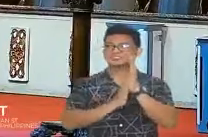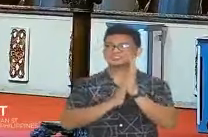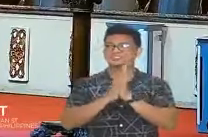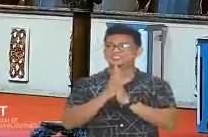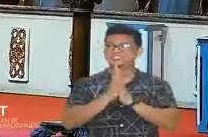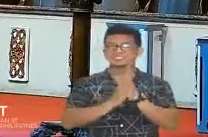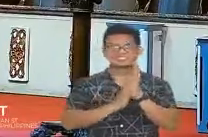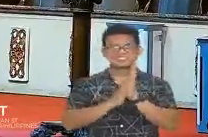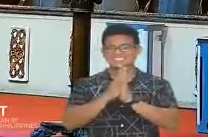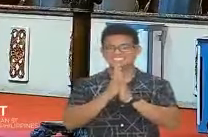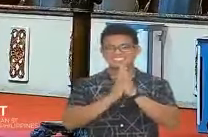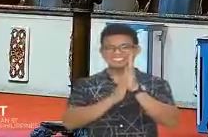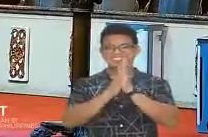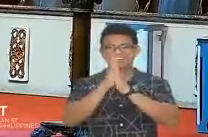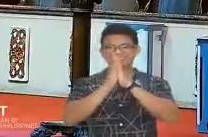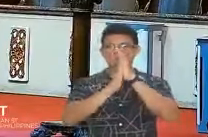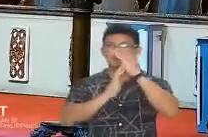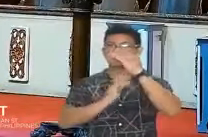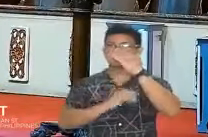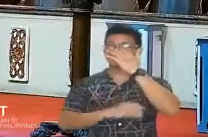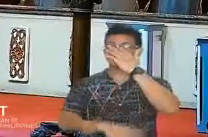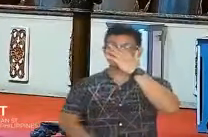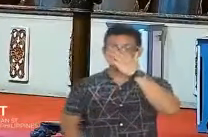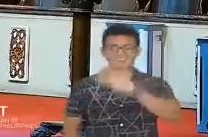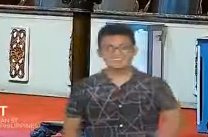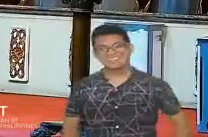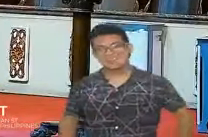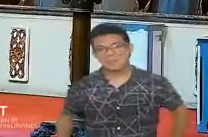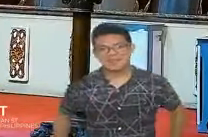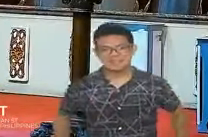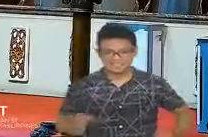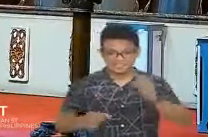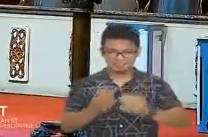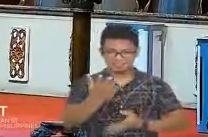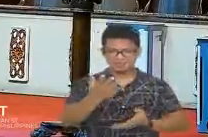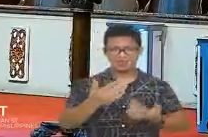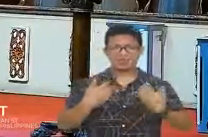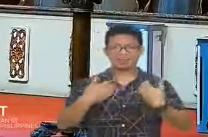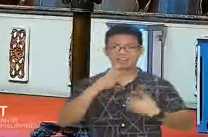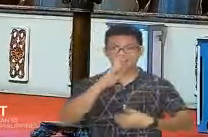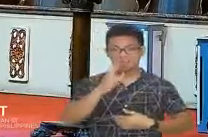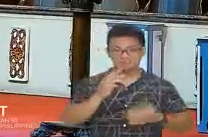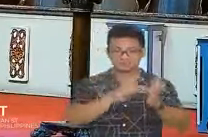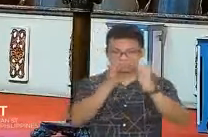If you are a Christian, you are a champion.